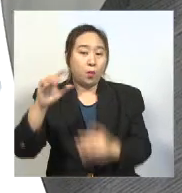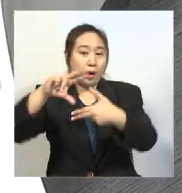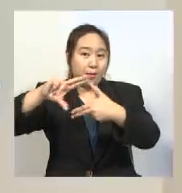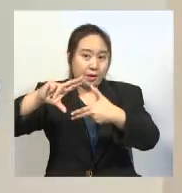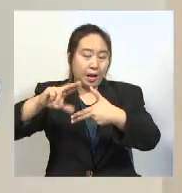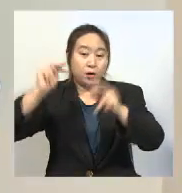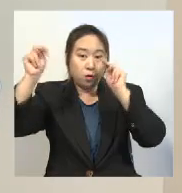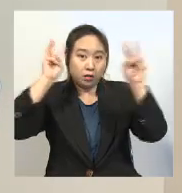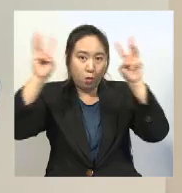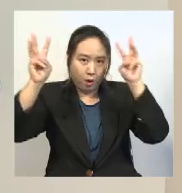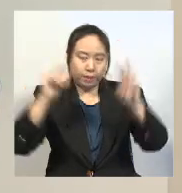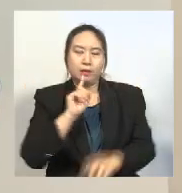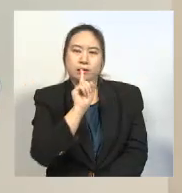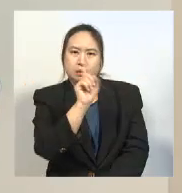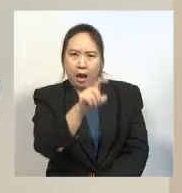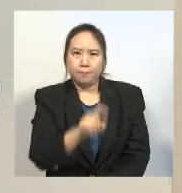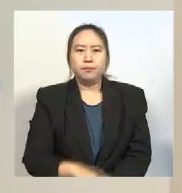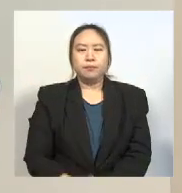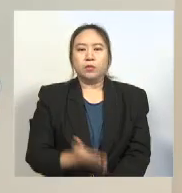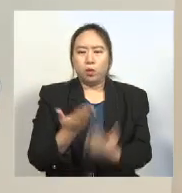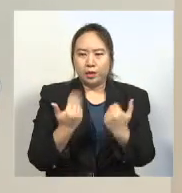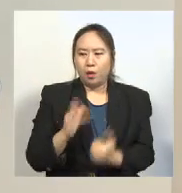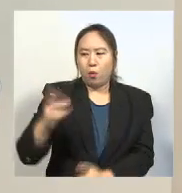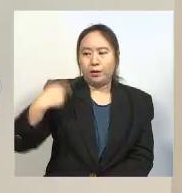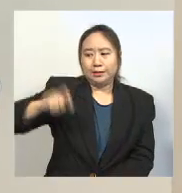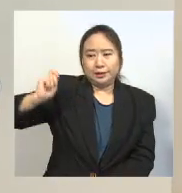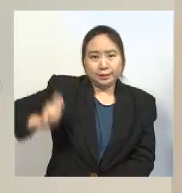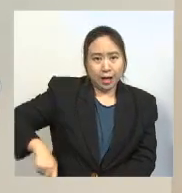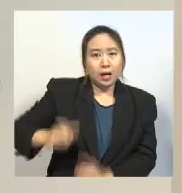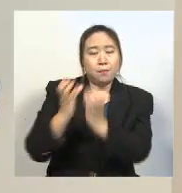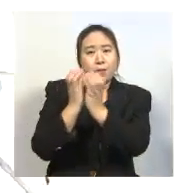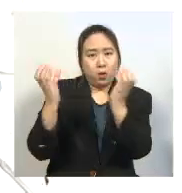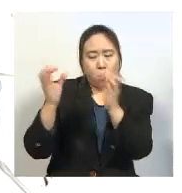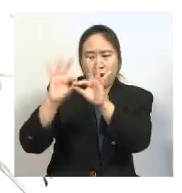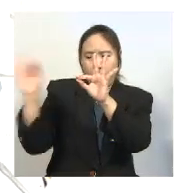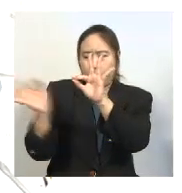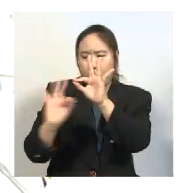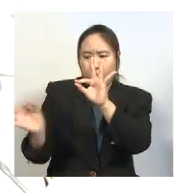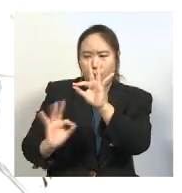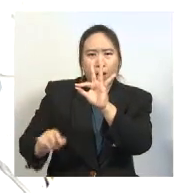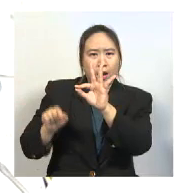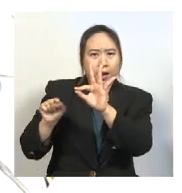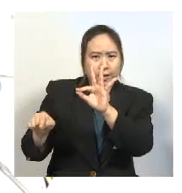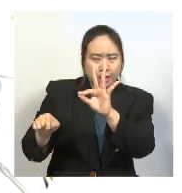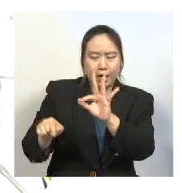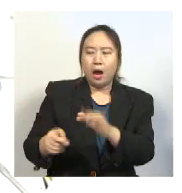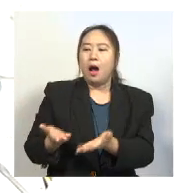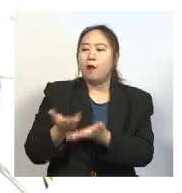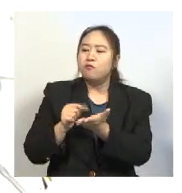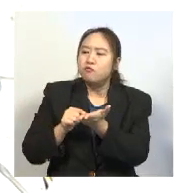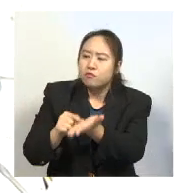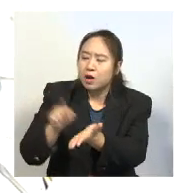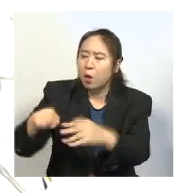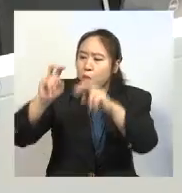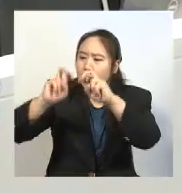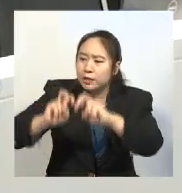ฐได้ขอหารือโดยยกคำชี้แจงของศาลรัฐธรรมนูญไม่รับคำร้องกรณีให้วินิจฉัยเนื่องจากเป็นการก